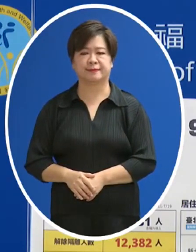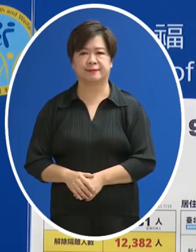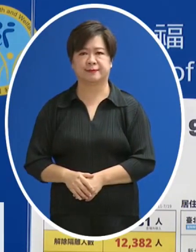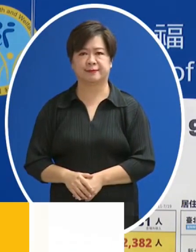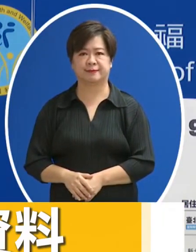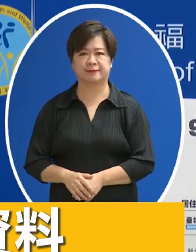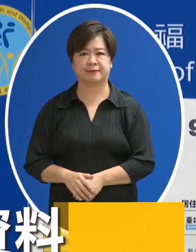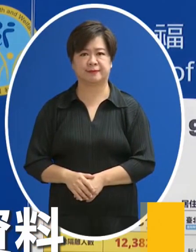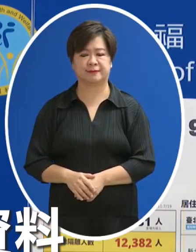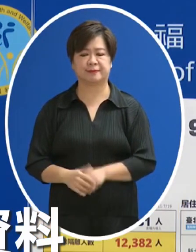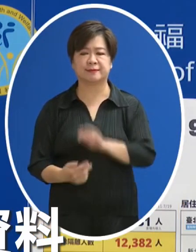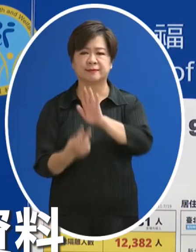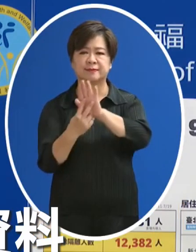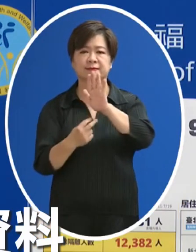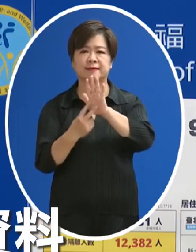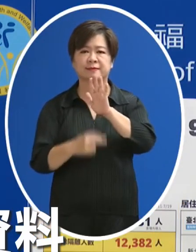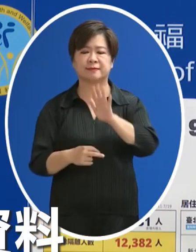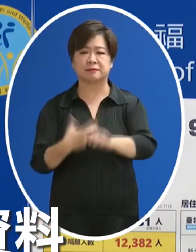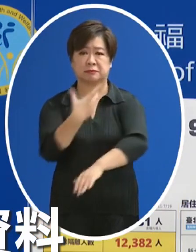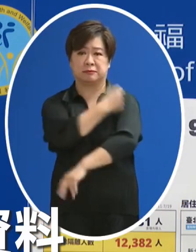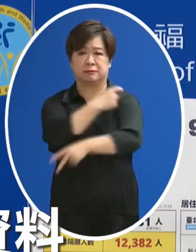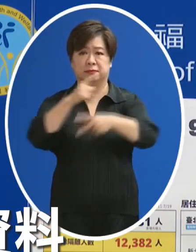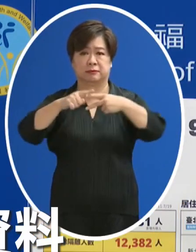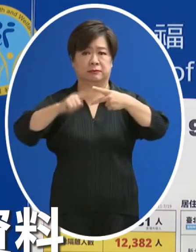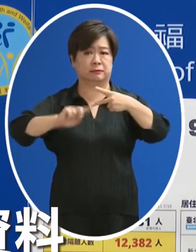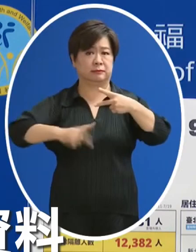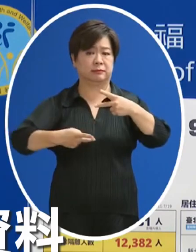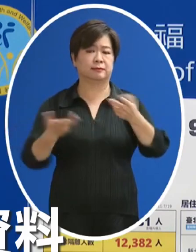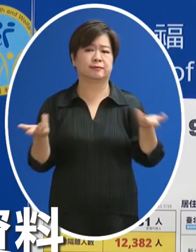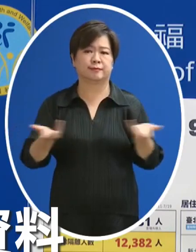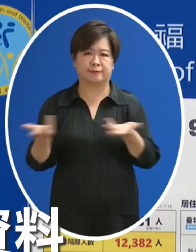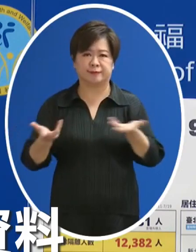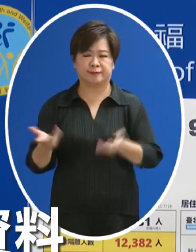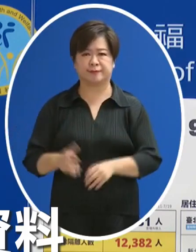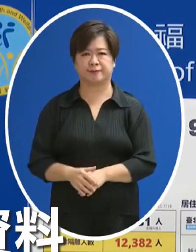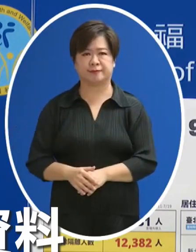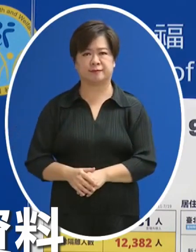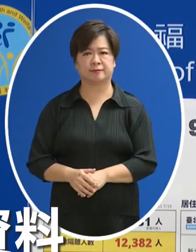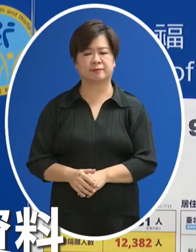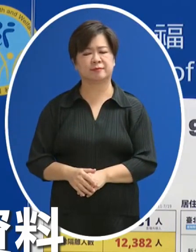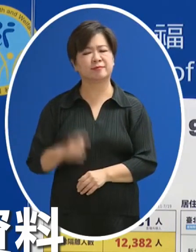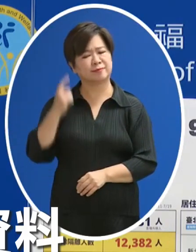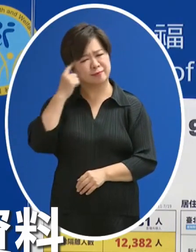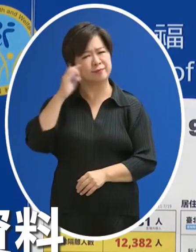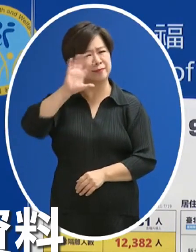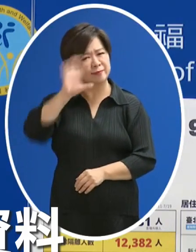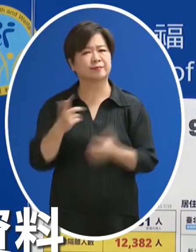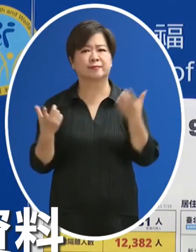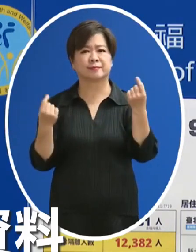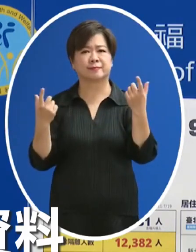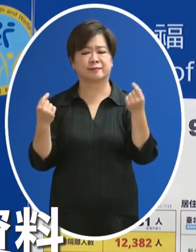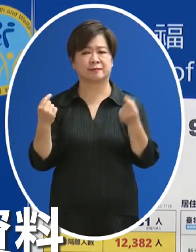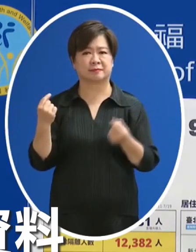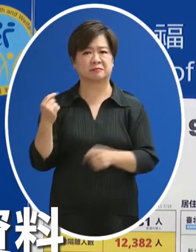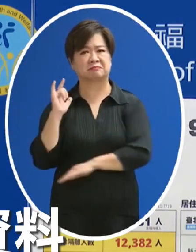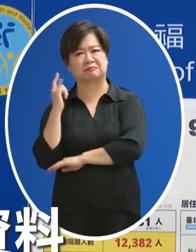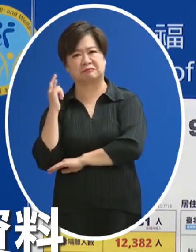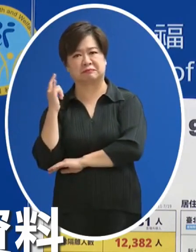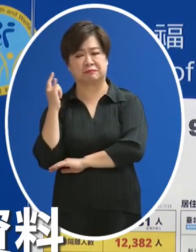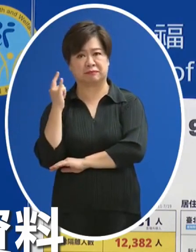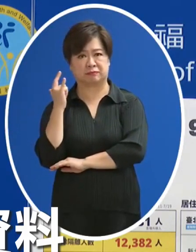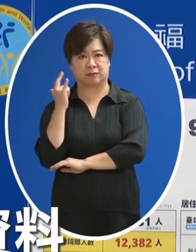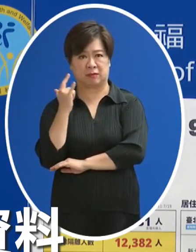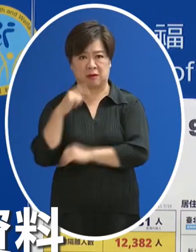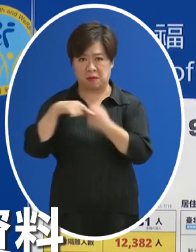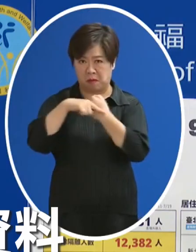在有关于混打的部分呢，基本上的概念都是一样，我们就是要看到有好的一个实证资